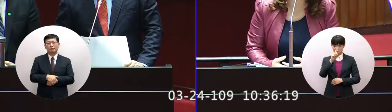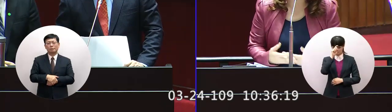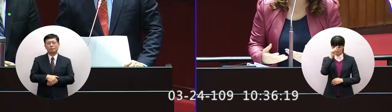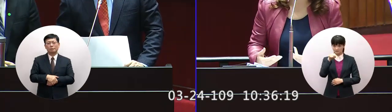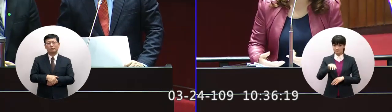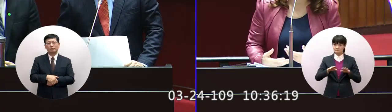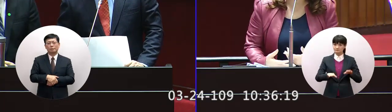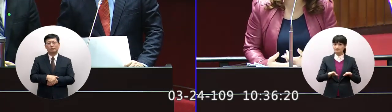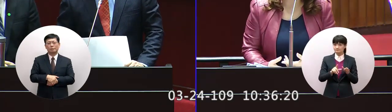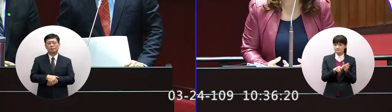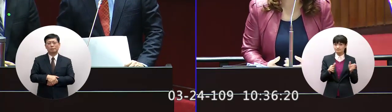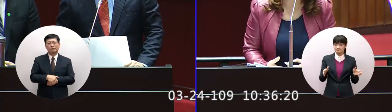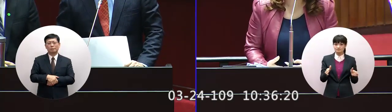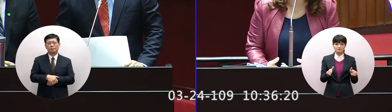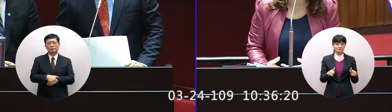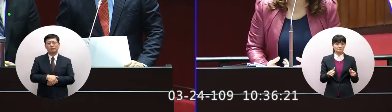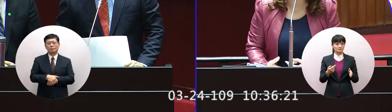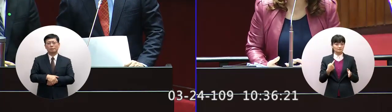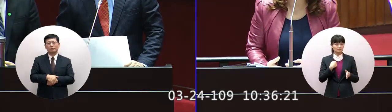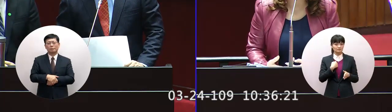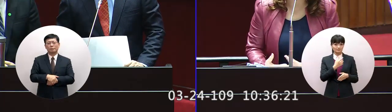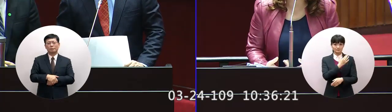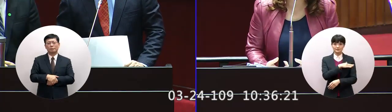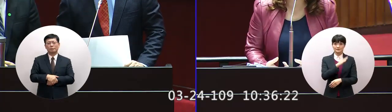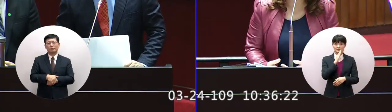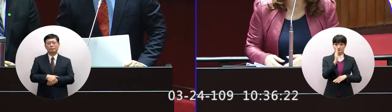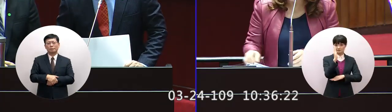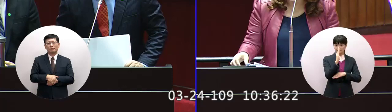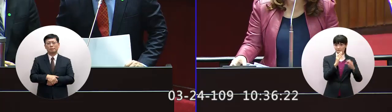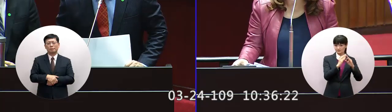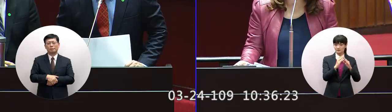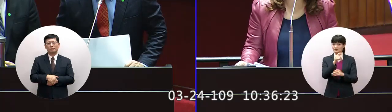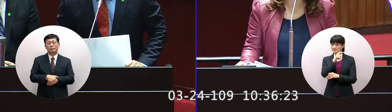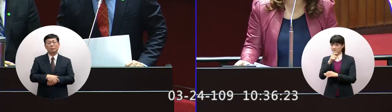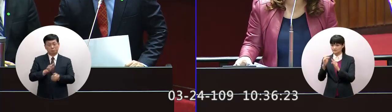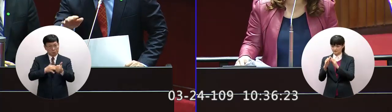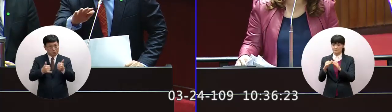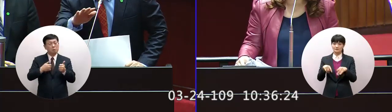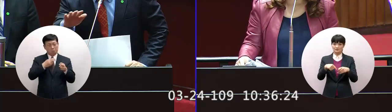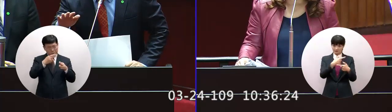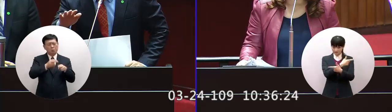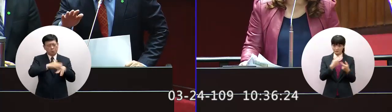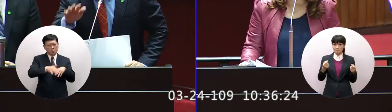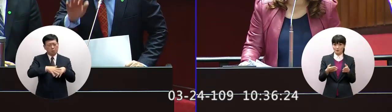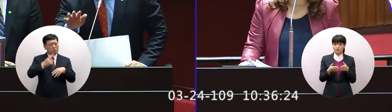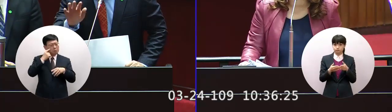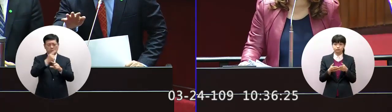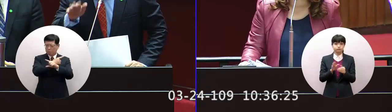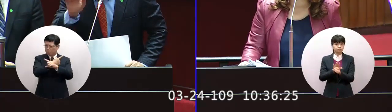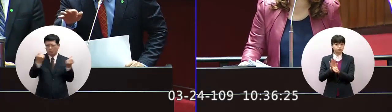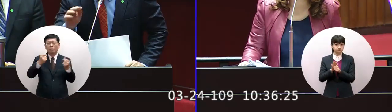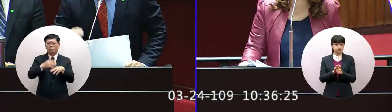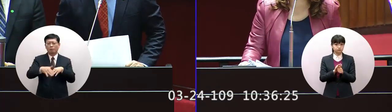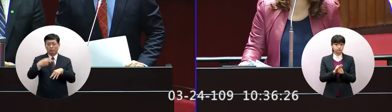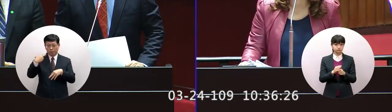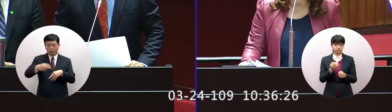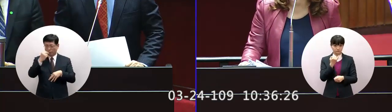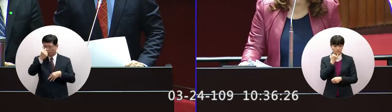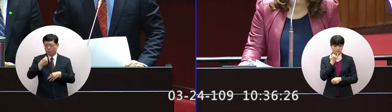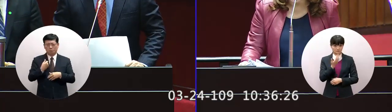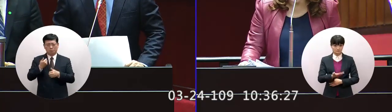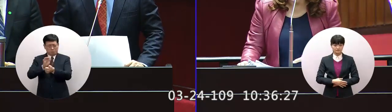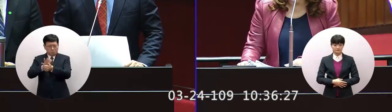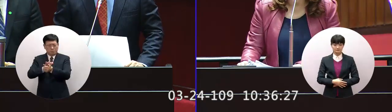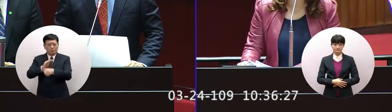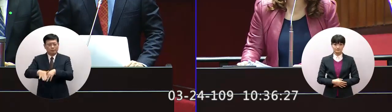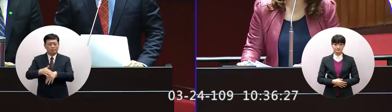不管是公营的或者是民营的银行，都能够来做协助， 因为我相信都会一视同仁，甚至有时候还特别帮助的。